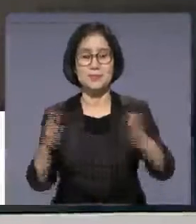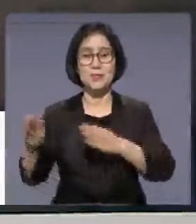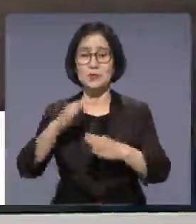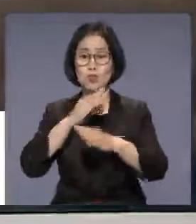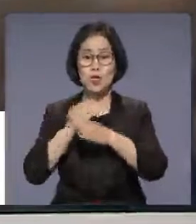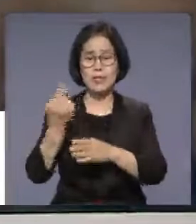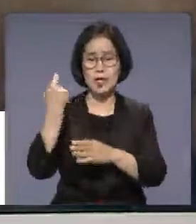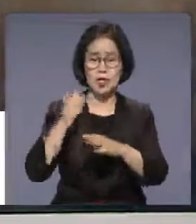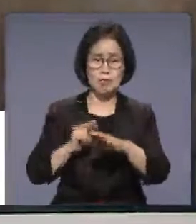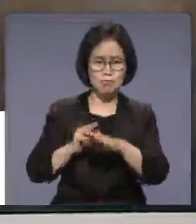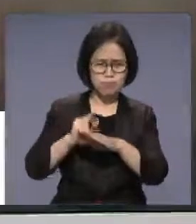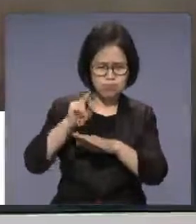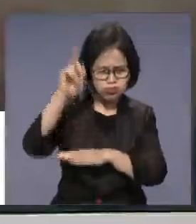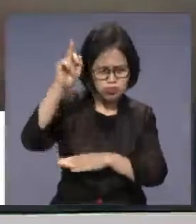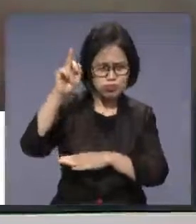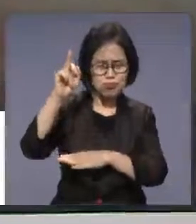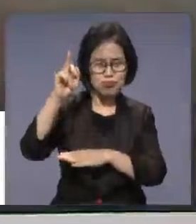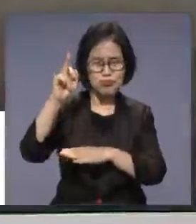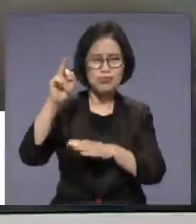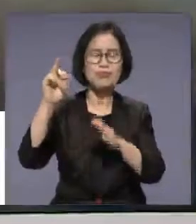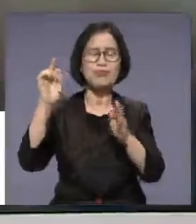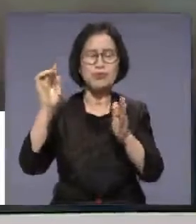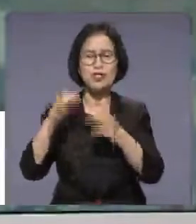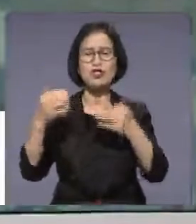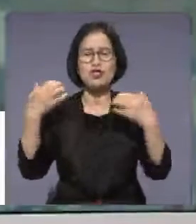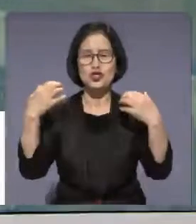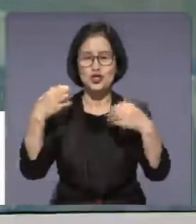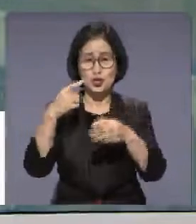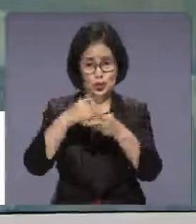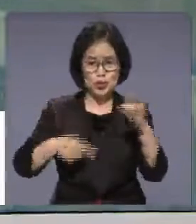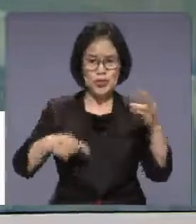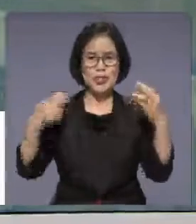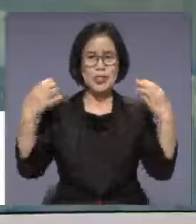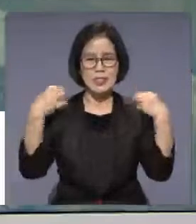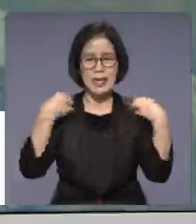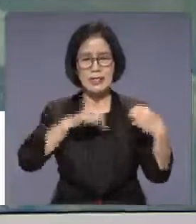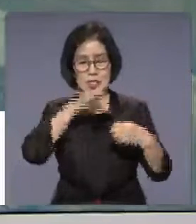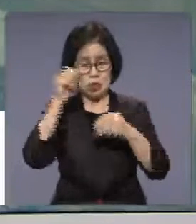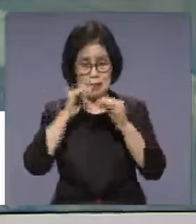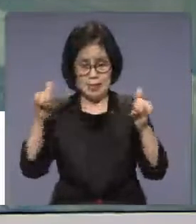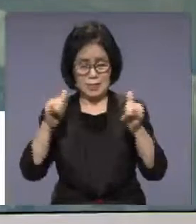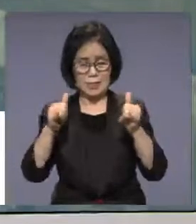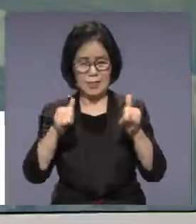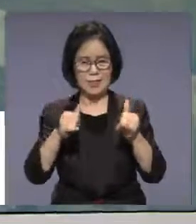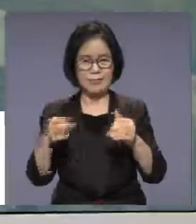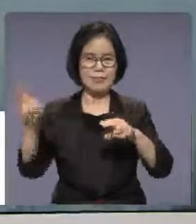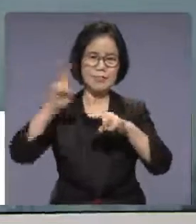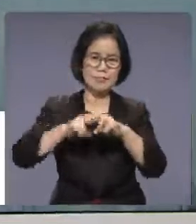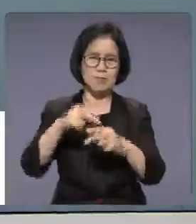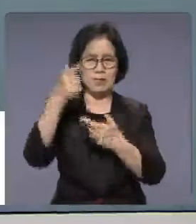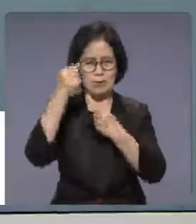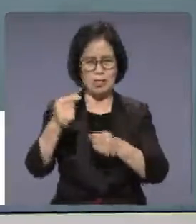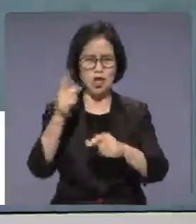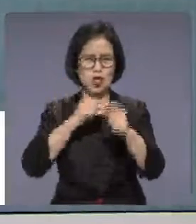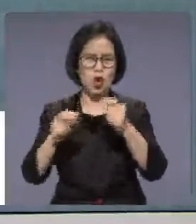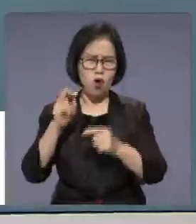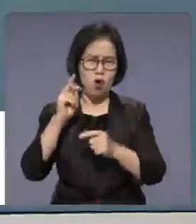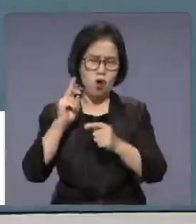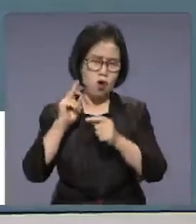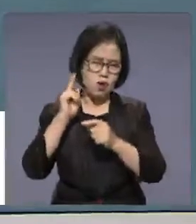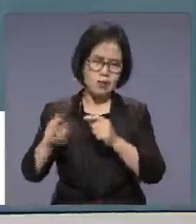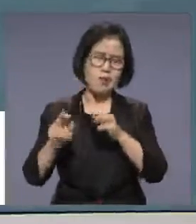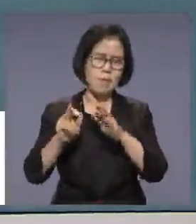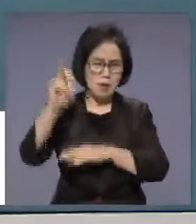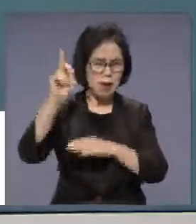북한이 어제 탄도미사일 추정체를 발사하면서 윤석열 대통령 당선인의 취임에 맞춰 더 고강도의 도발을 할 것이란 관측이